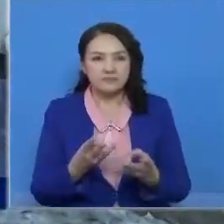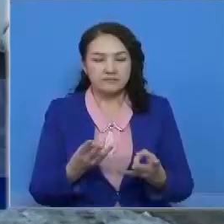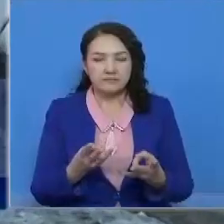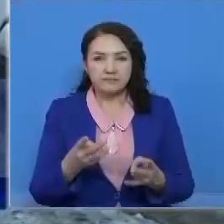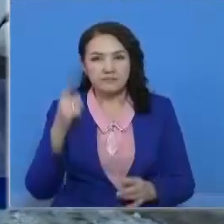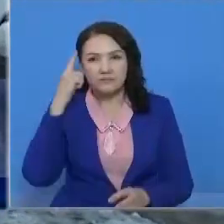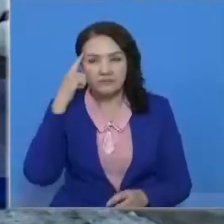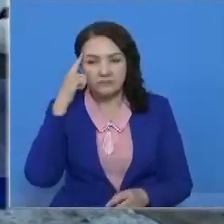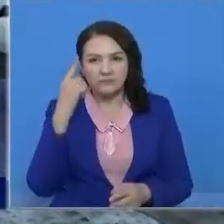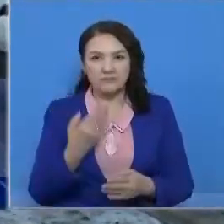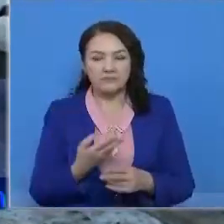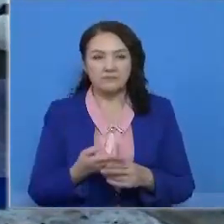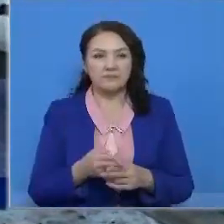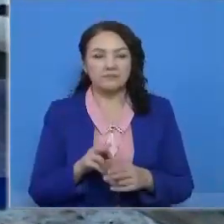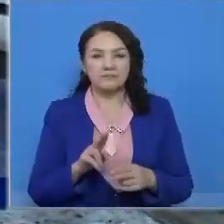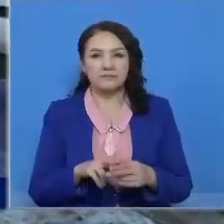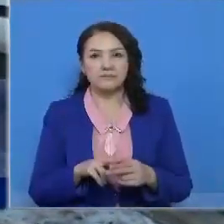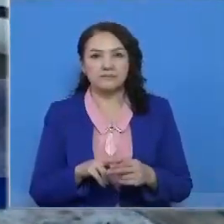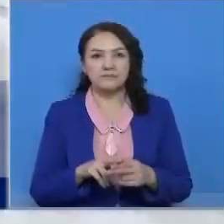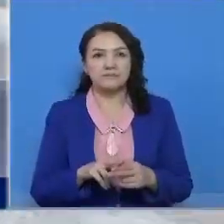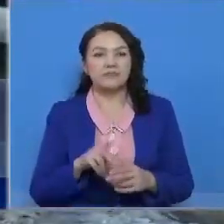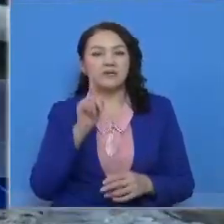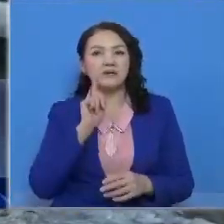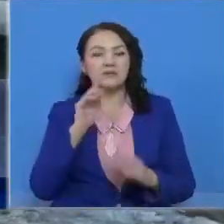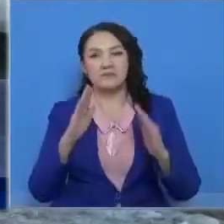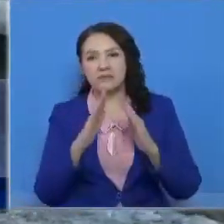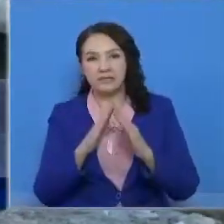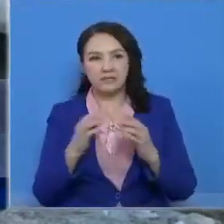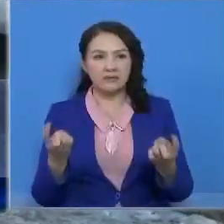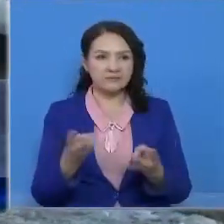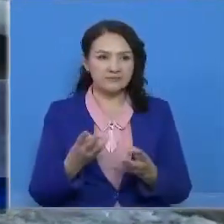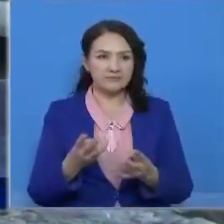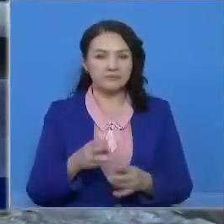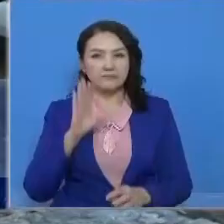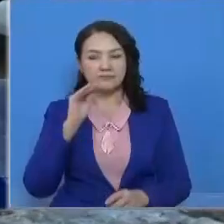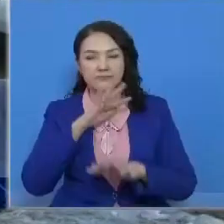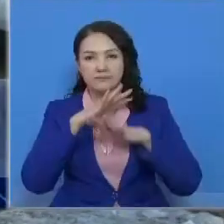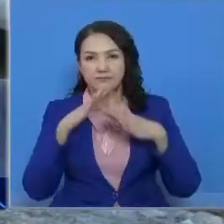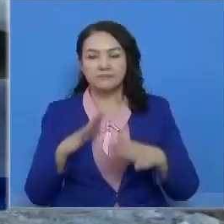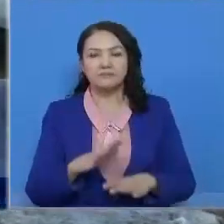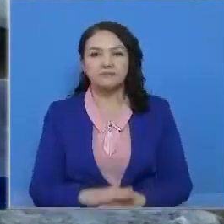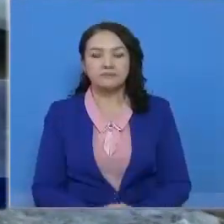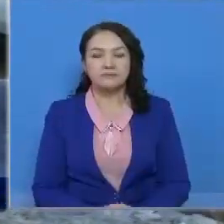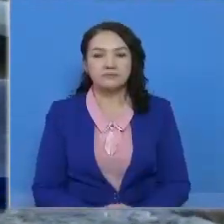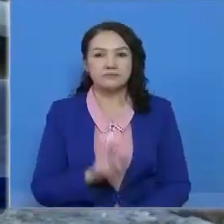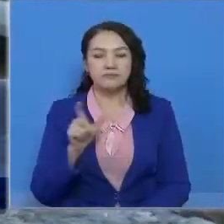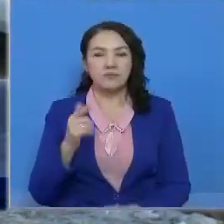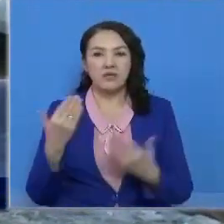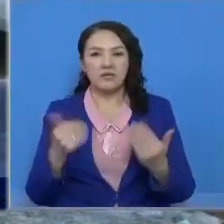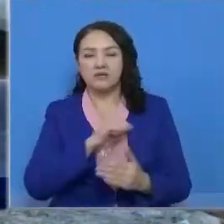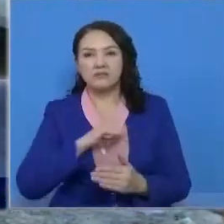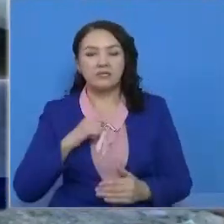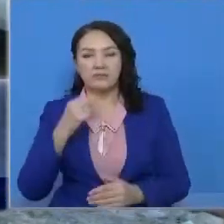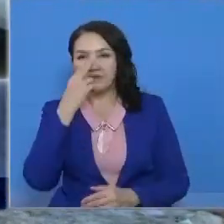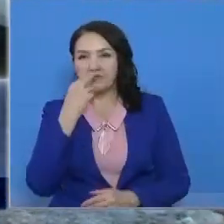Я считаю как их приюты дают конечно Это не нормально что собак много ведь люди же еще